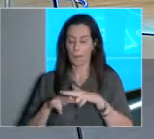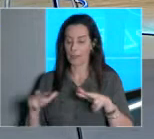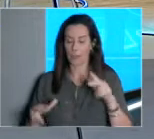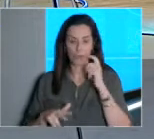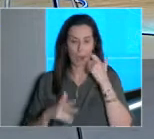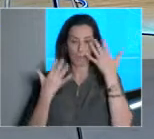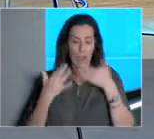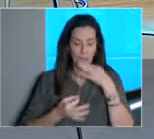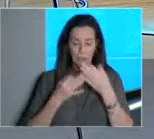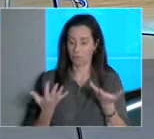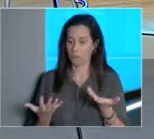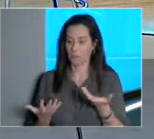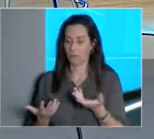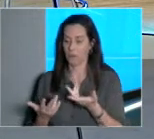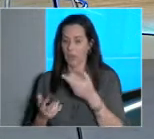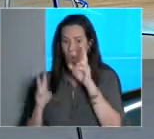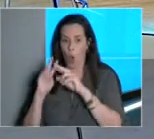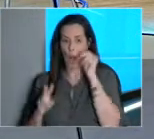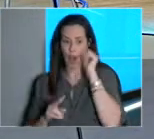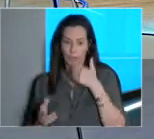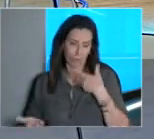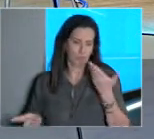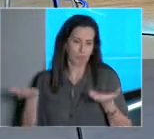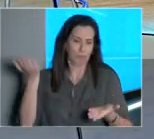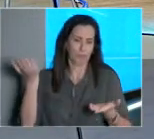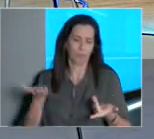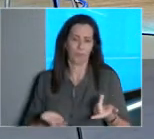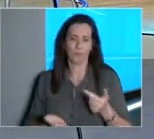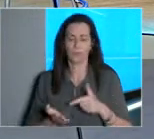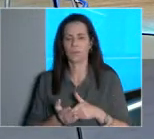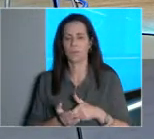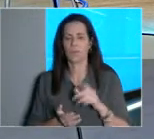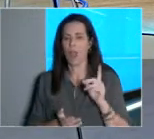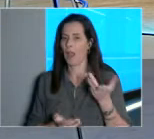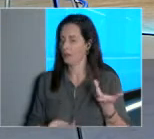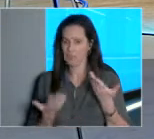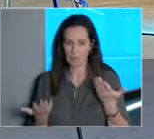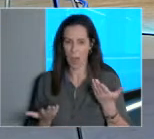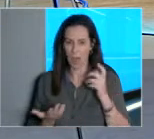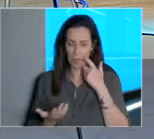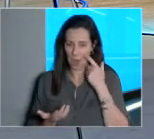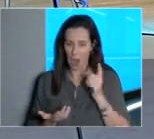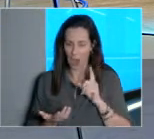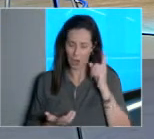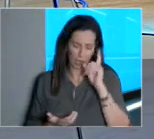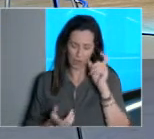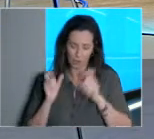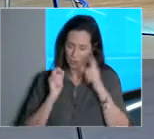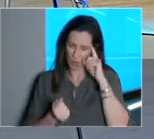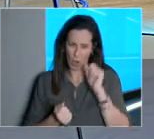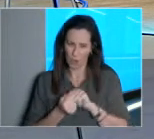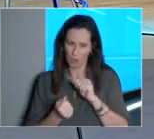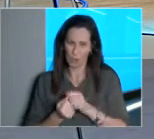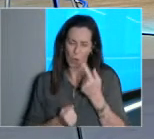ברק בסקרים למצב של כחול לבן. והנה, הוא עושה המון אקשן בתקשורת, אבל אז מה? הציבור לא טיפש, והציבור